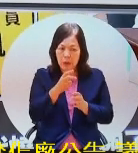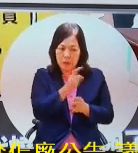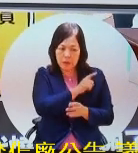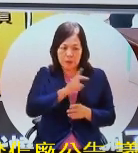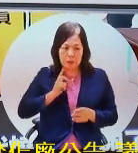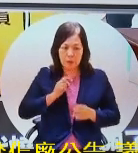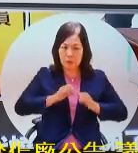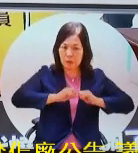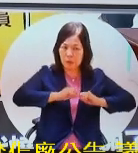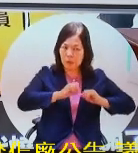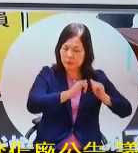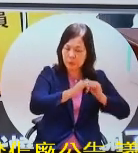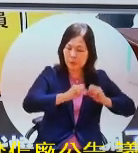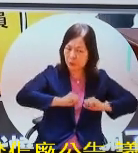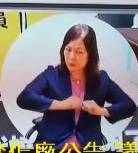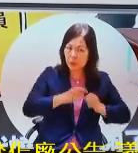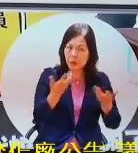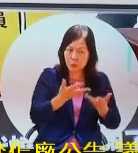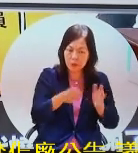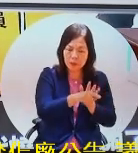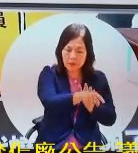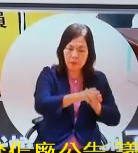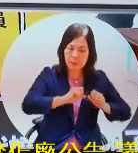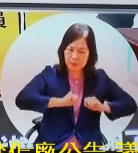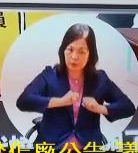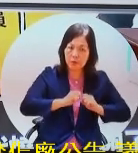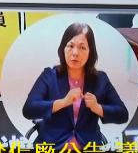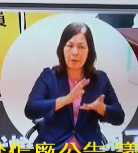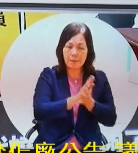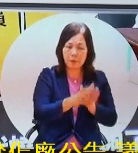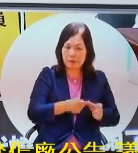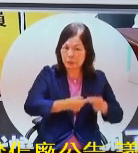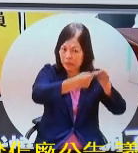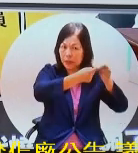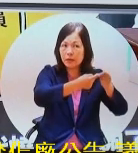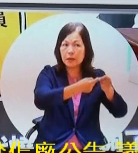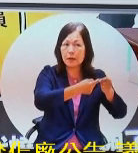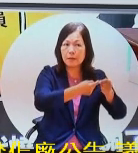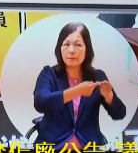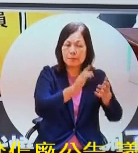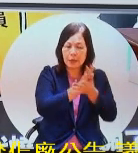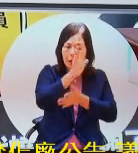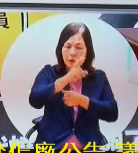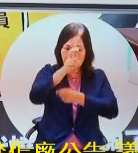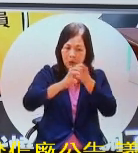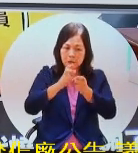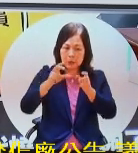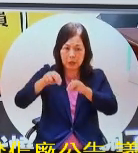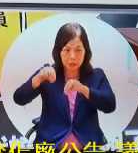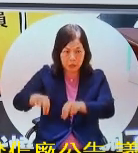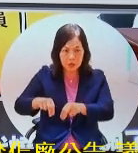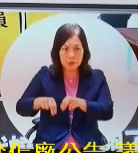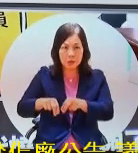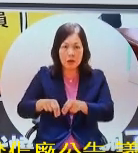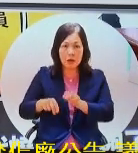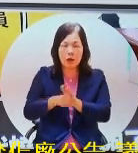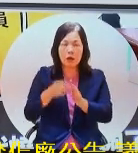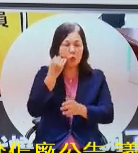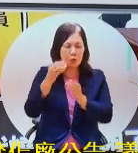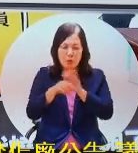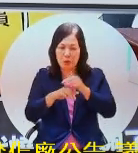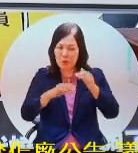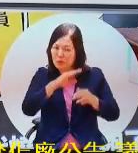健康问题，把市民朋友健康问题当作第一顺位。未来20年的合约，我们不能够接受黑箱作业。